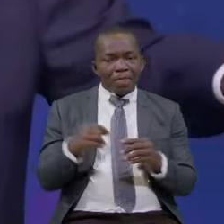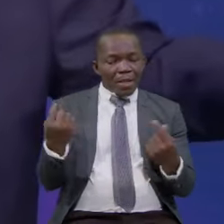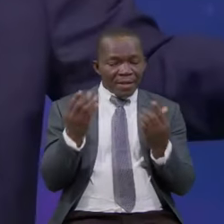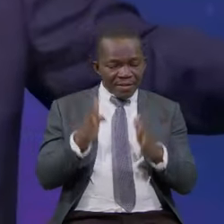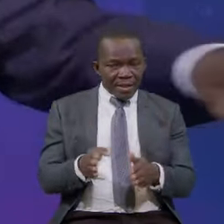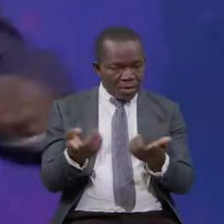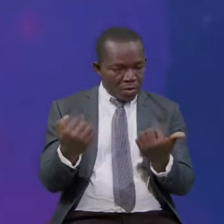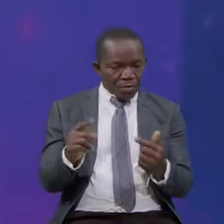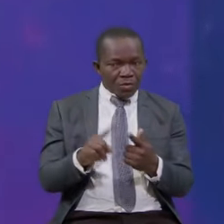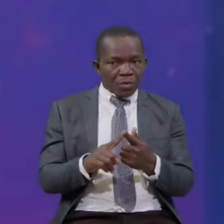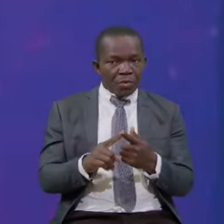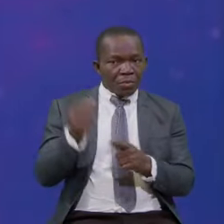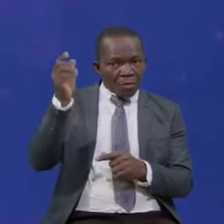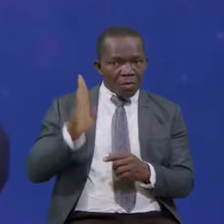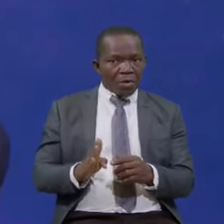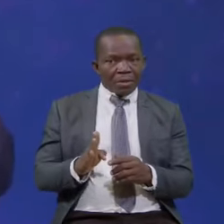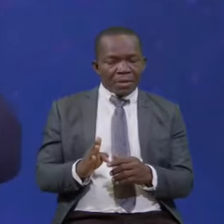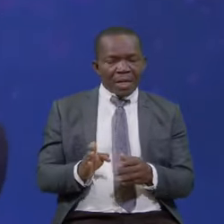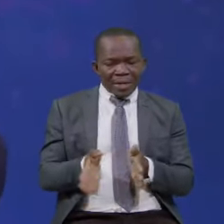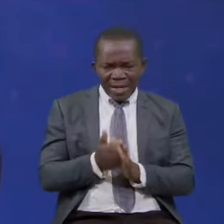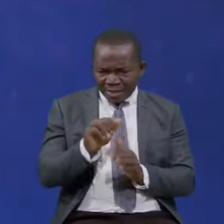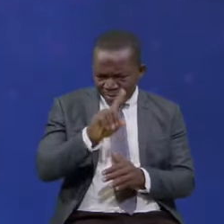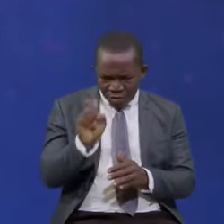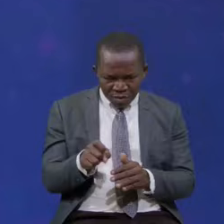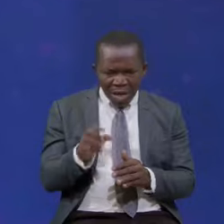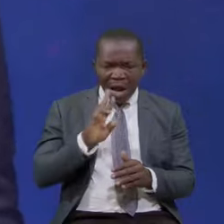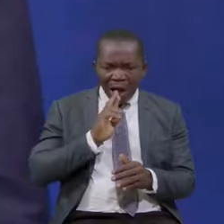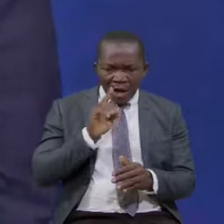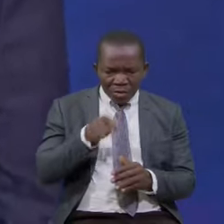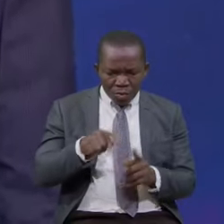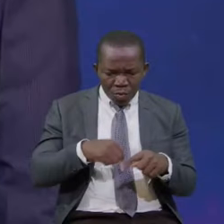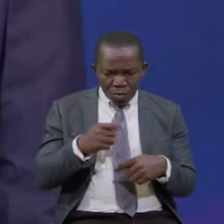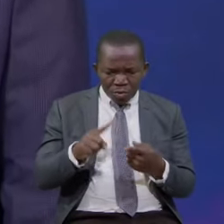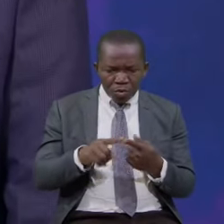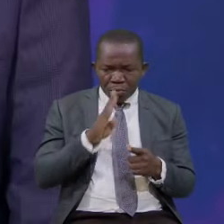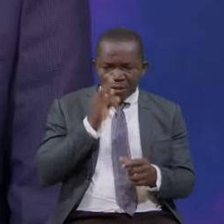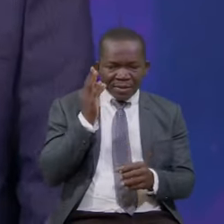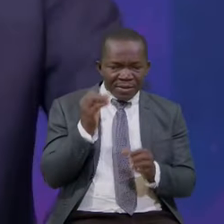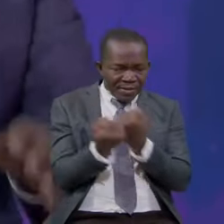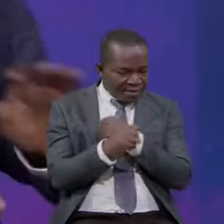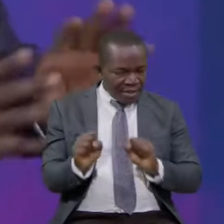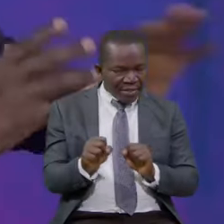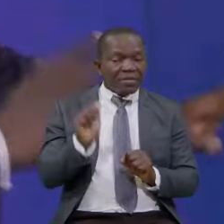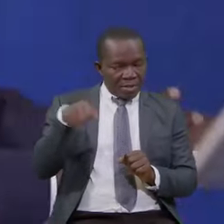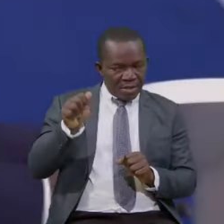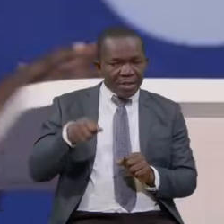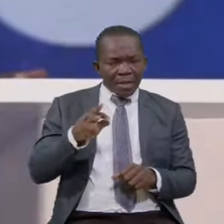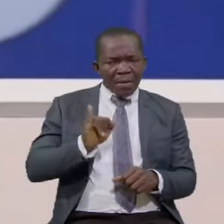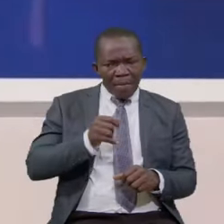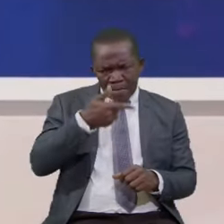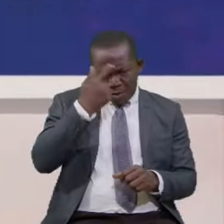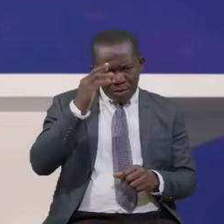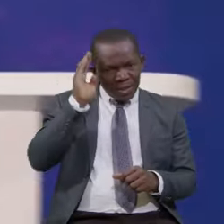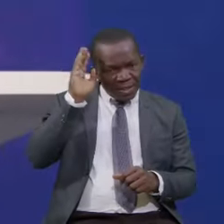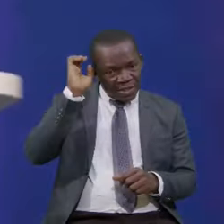est-ce que tu vas être sauvé oui je serai sauvé pourquoi parce que j'ai la foi en la fidélité du Sauveur